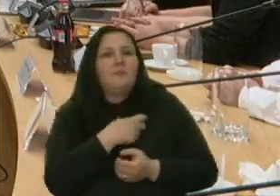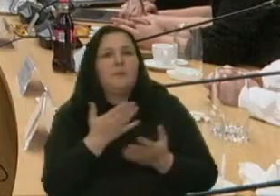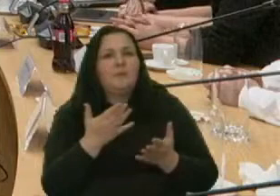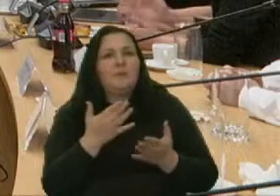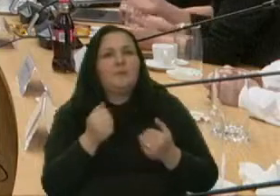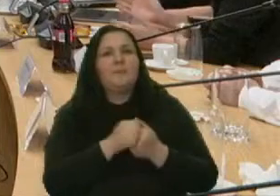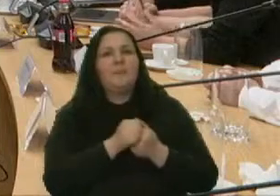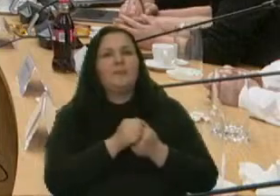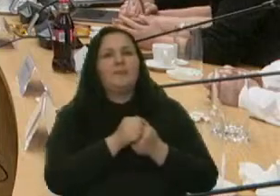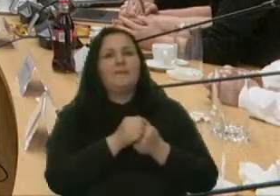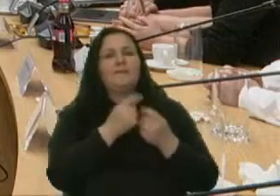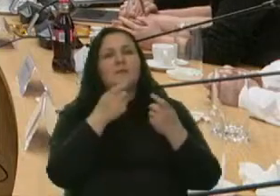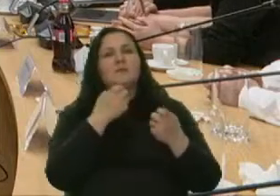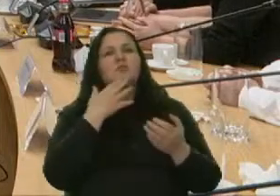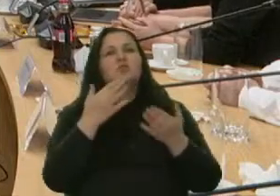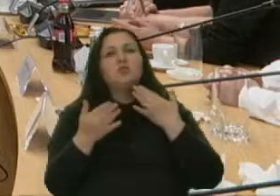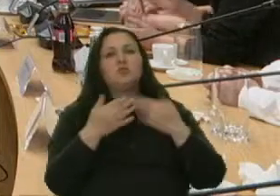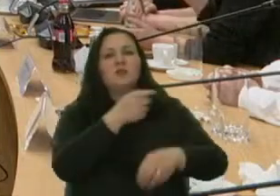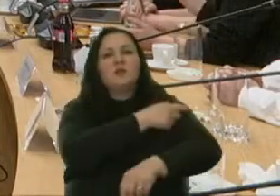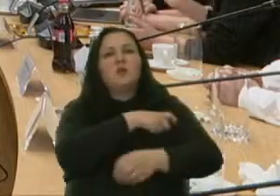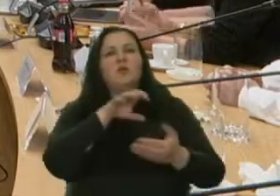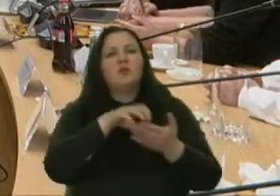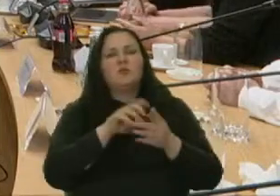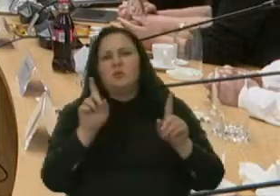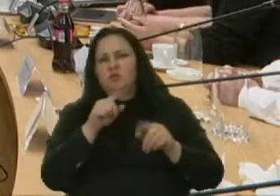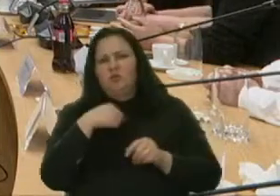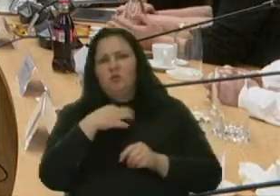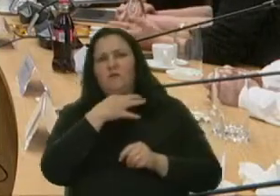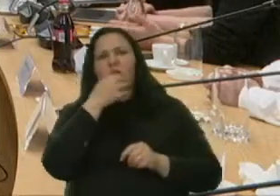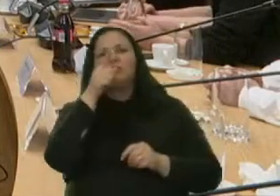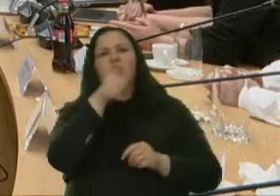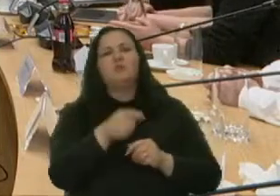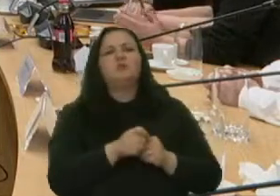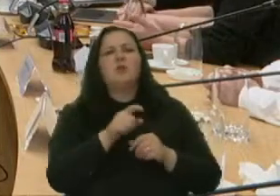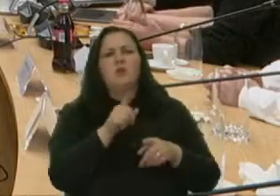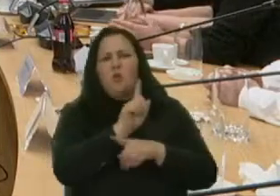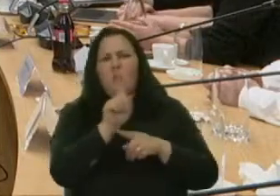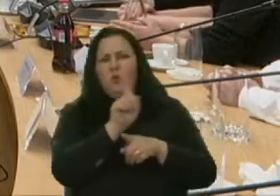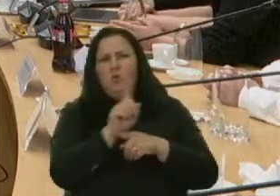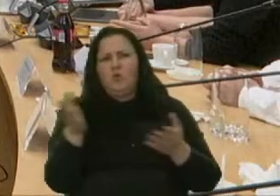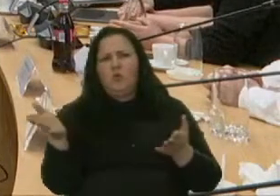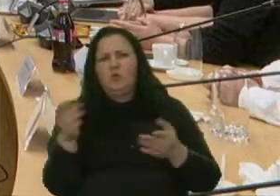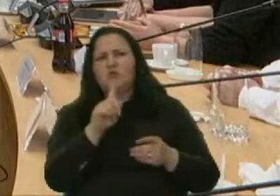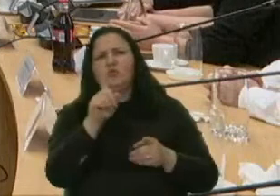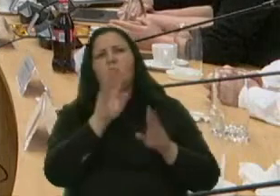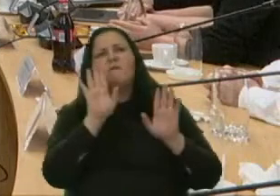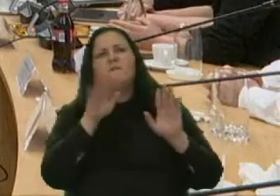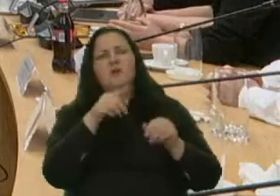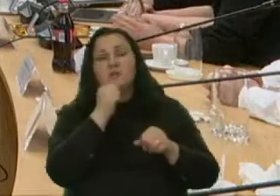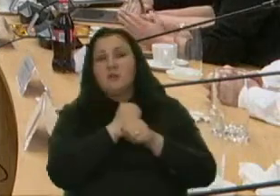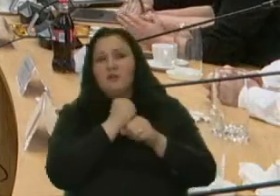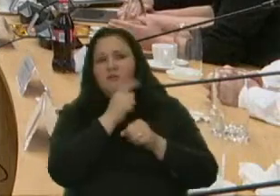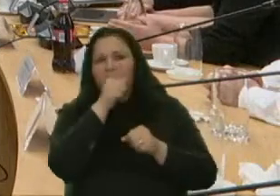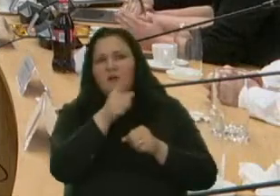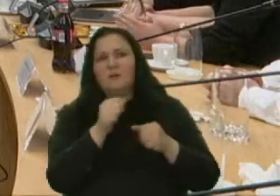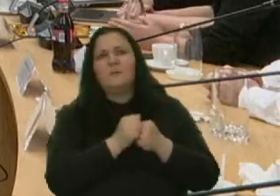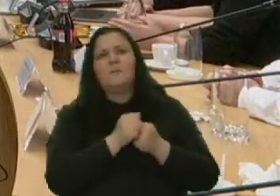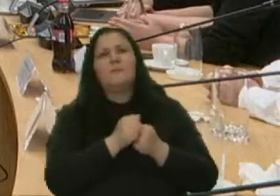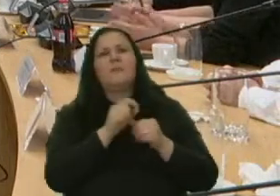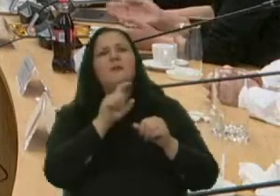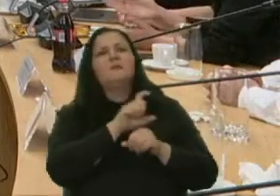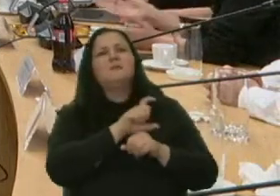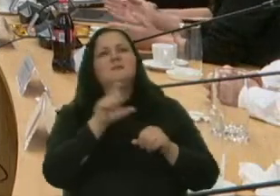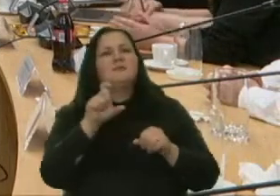diminutivelor într o ședință de consiliu local nici eu nu vă spun dumneavoastră astfel de lucruri și nici dumneavoastră n ați avea voie să le faceți din